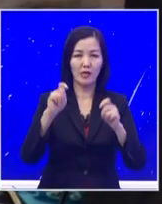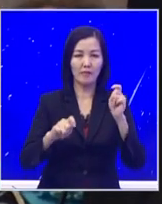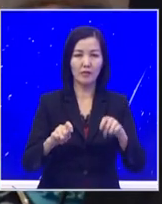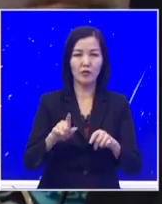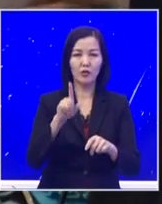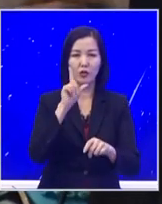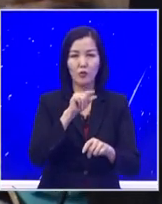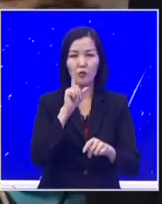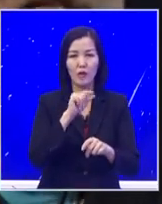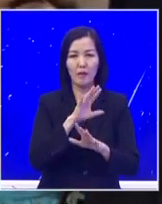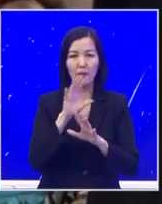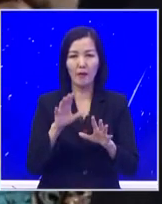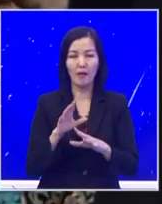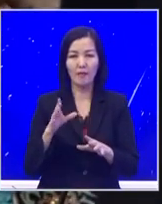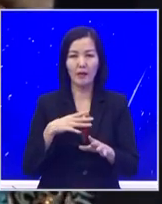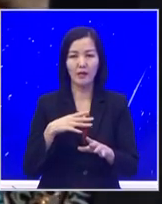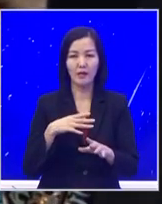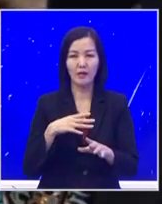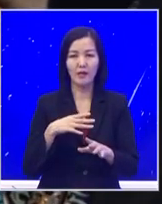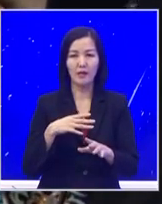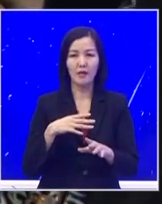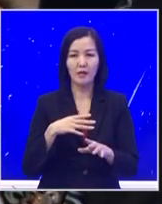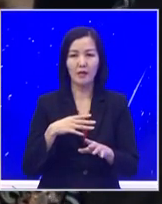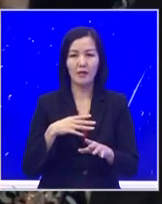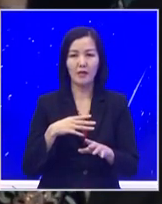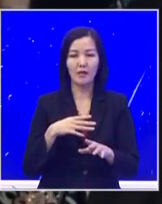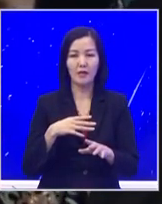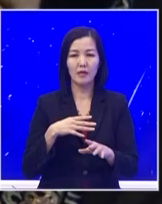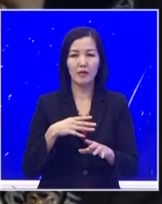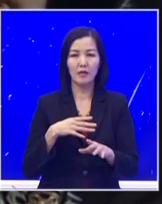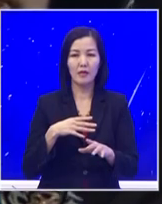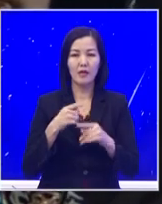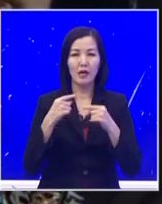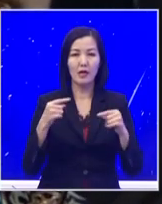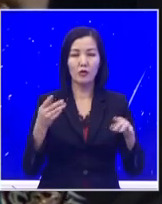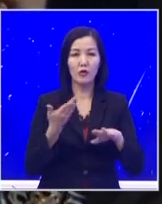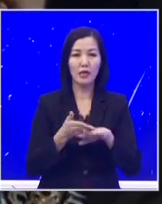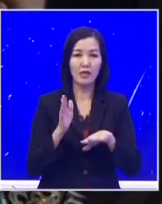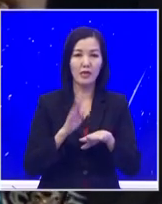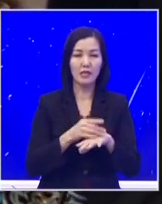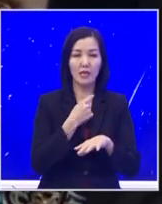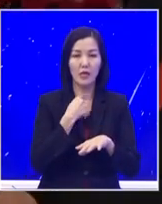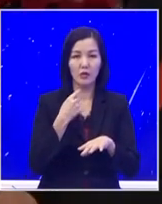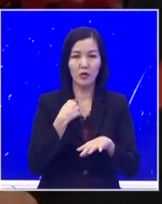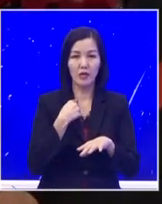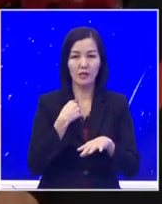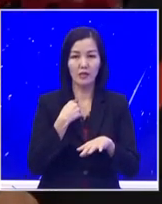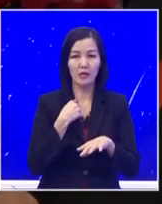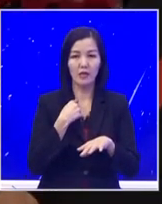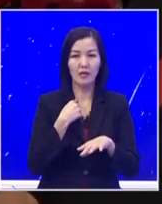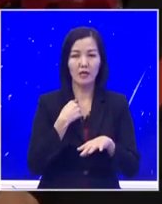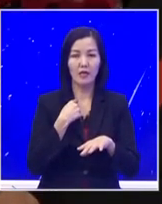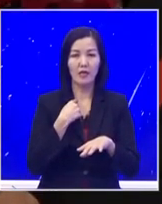балапанын қорғайды, бұршақ жауса қарабасын қорғайды дейді. Күйлі-күйлі түрлі-түрлі заман болады. Талдықорғанда да облыс орталы